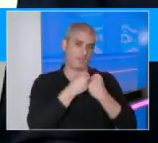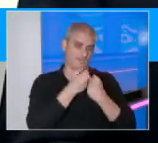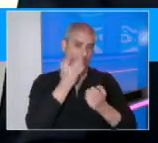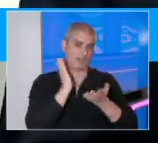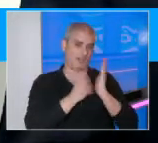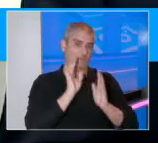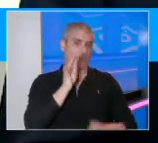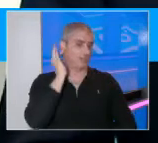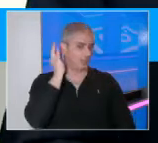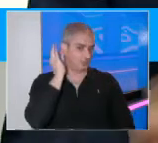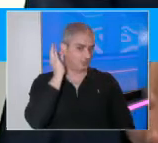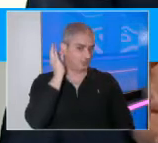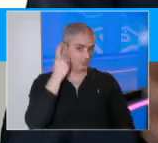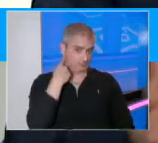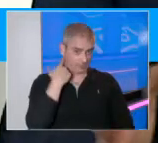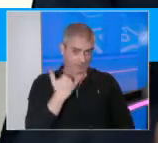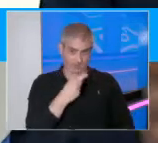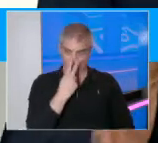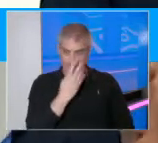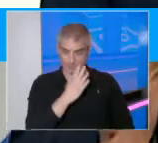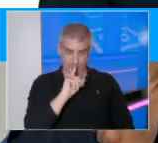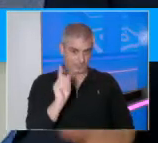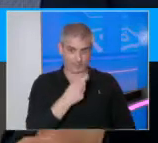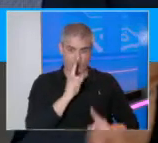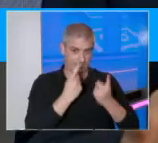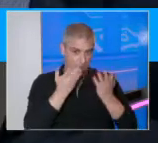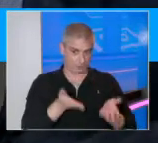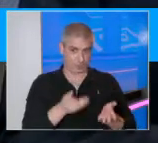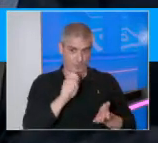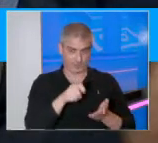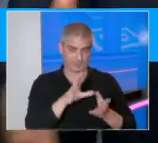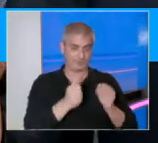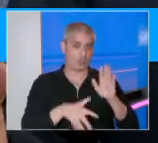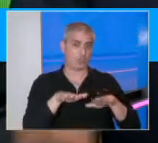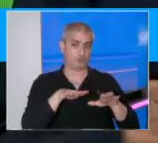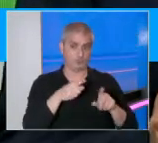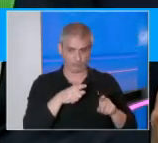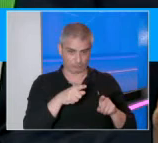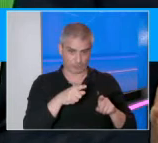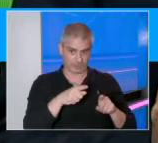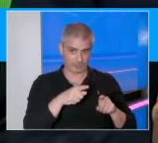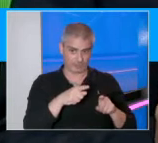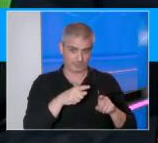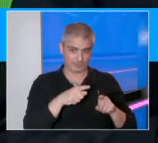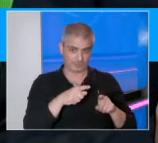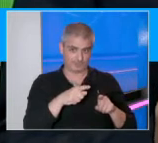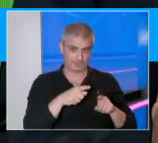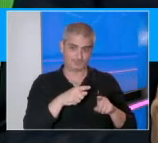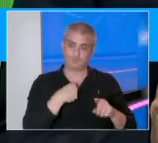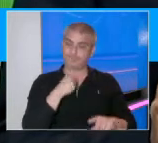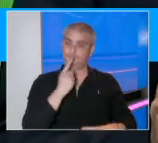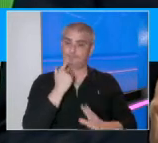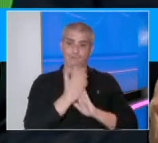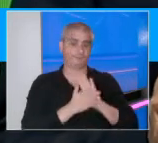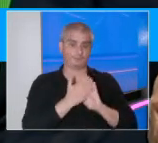באלימות נשים. שמעת היום, ראית את כל האירועים כאן בכנסת עם ראש הממשלה? אני חייבת